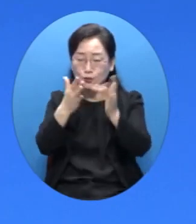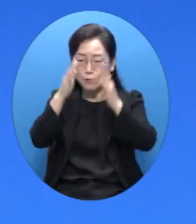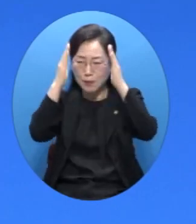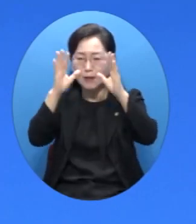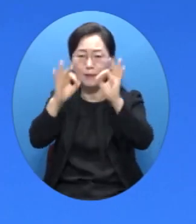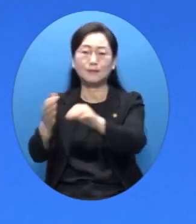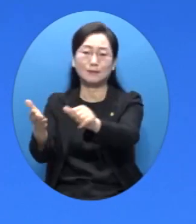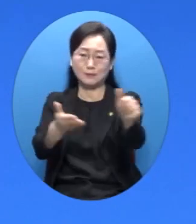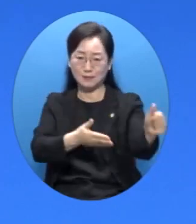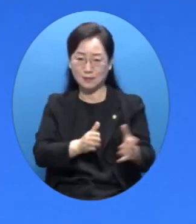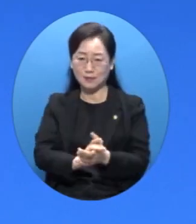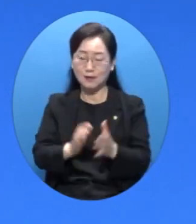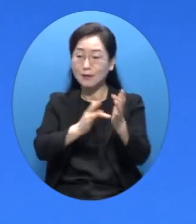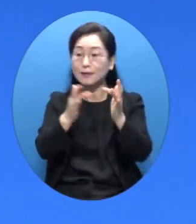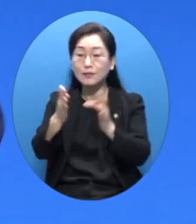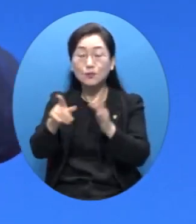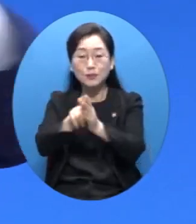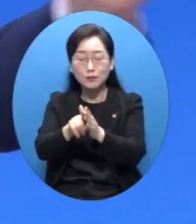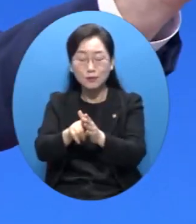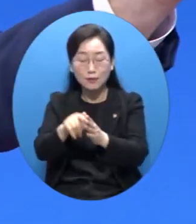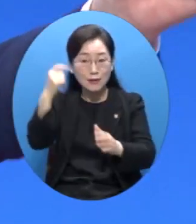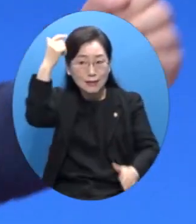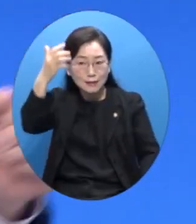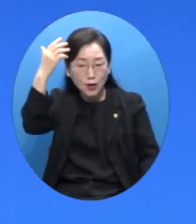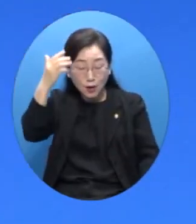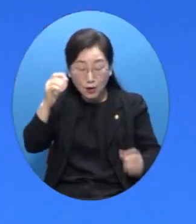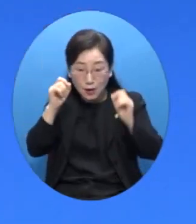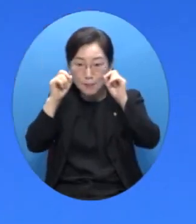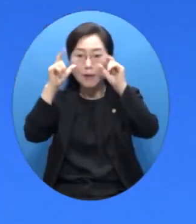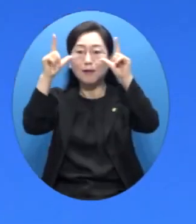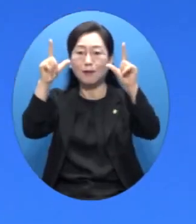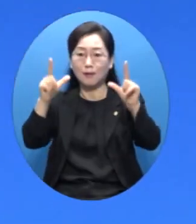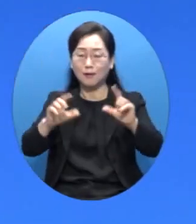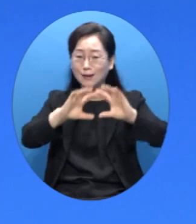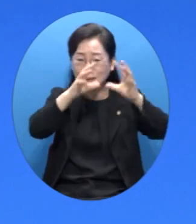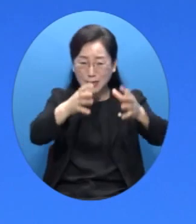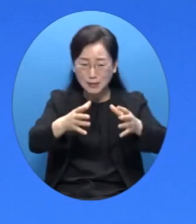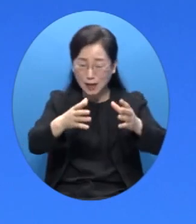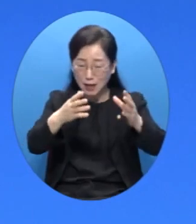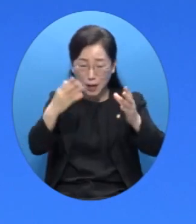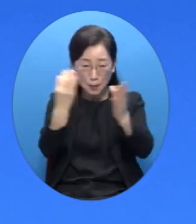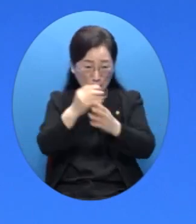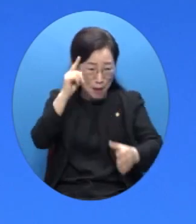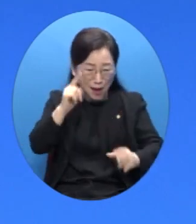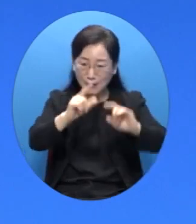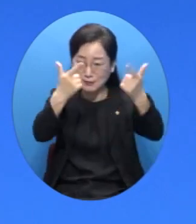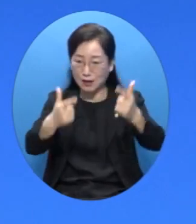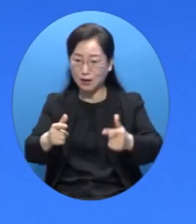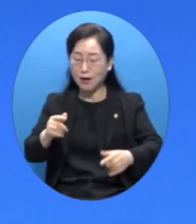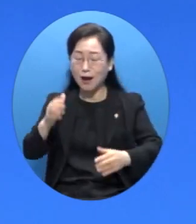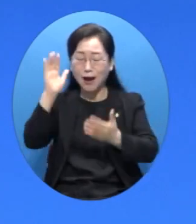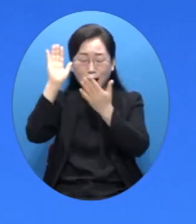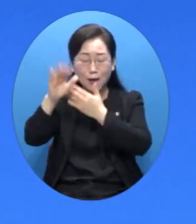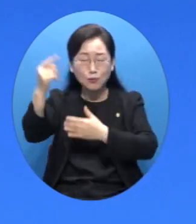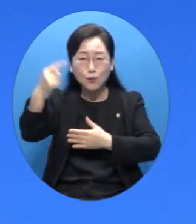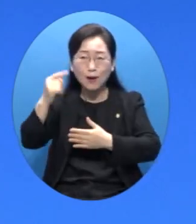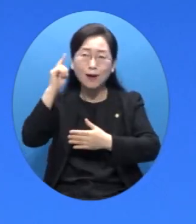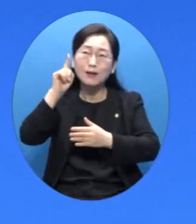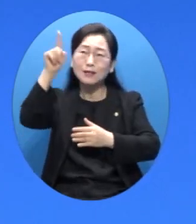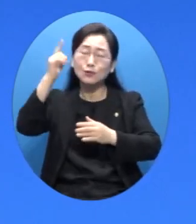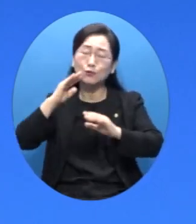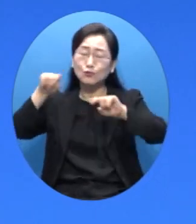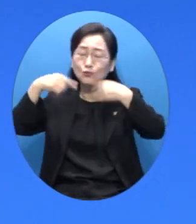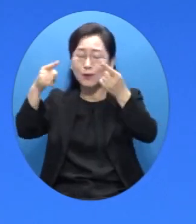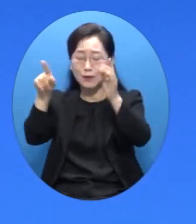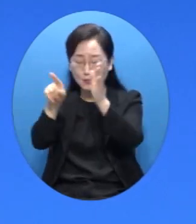되기를 바랍니다. 예수님을 믿으면 영의 세계가 열리는 것입니다. 이 세상의 전부가 아니고 다가올 저 세상을 우리가 믿음으로 바라보며 살게